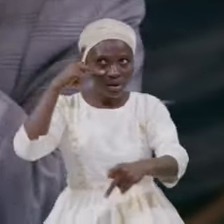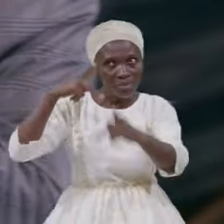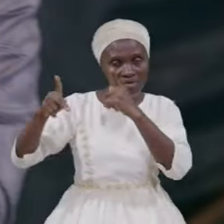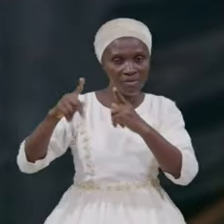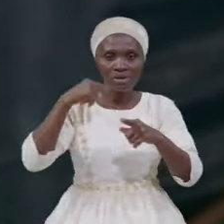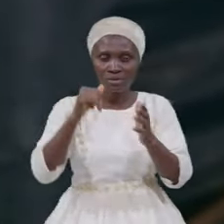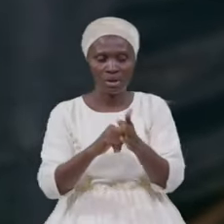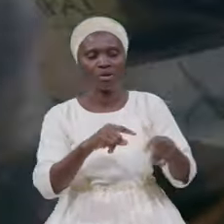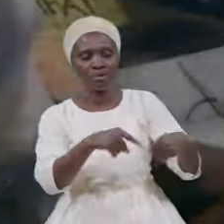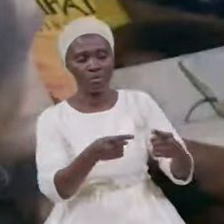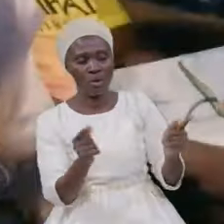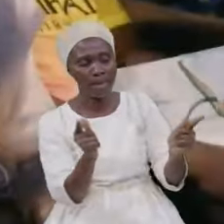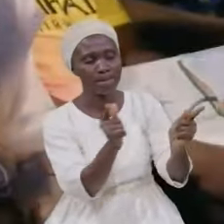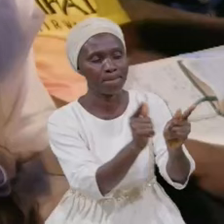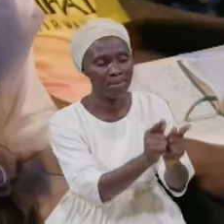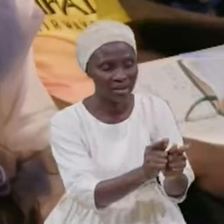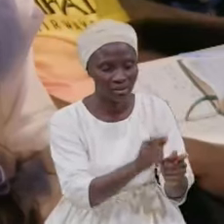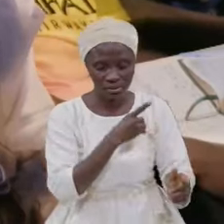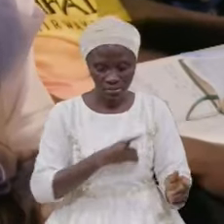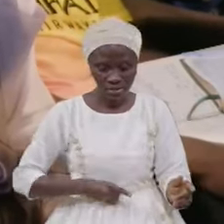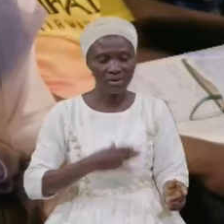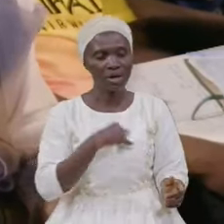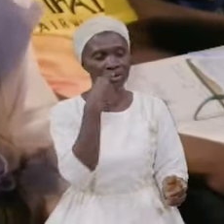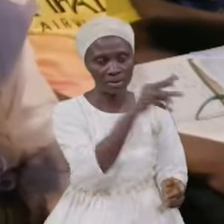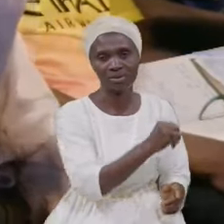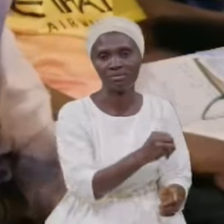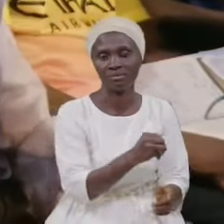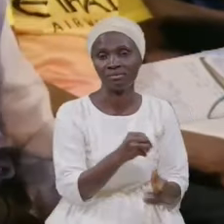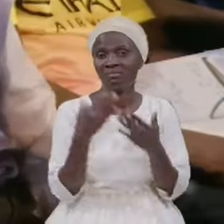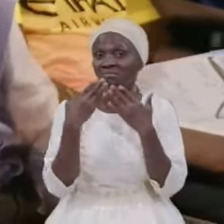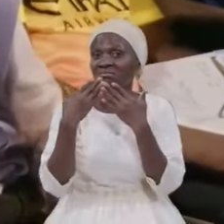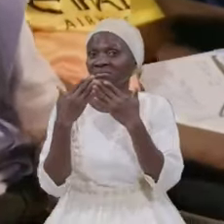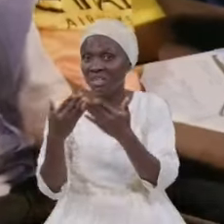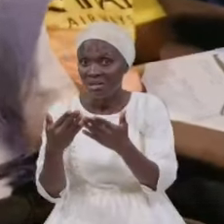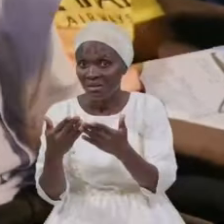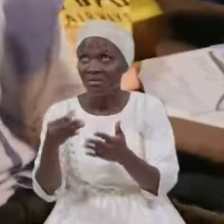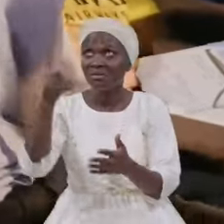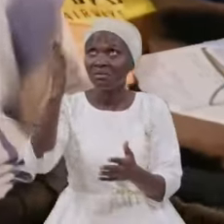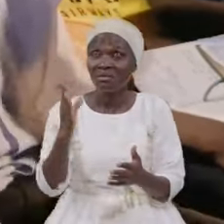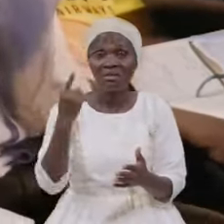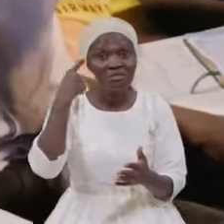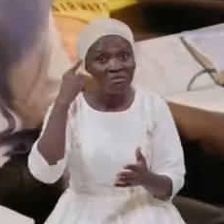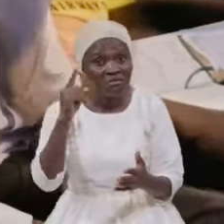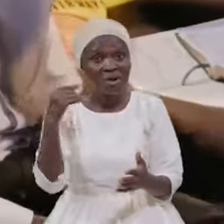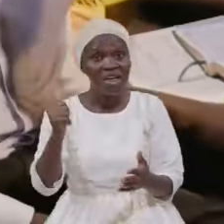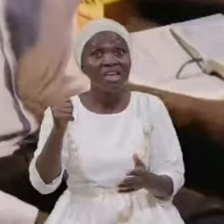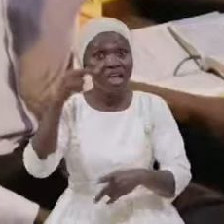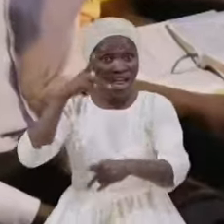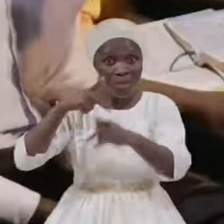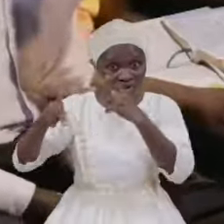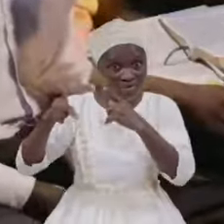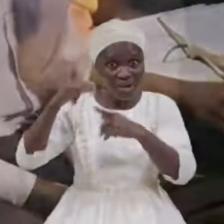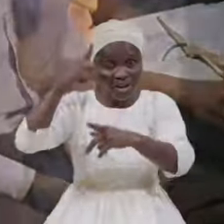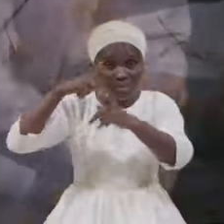merci pour un prophète comme Nathan. Il dit, Dieu merci pour un tel prophète.